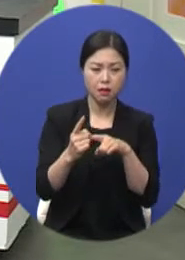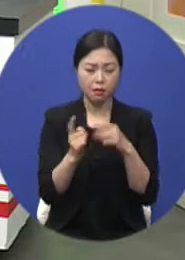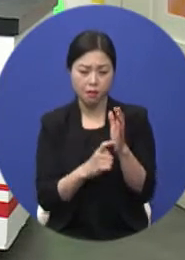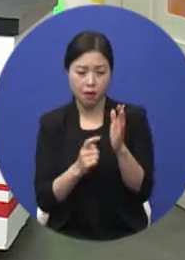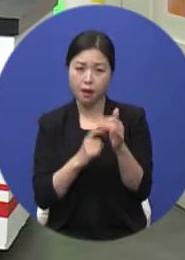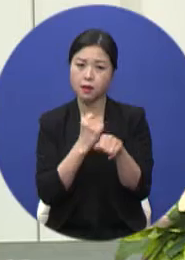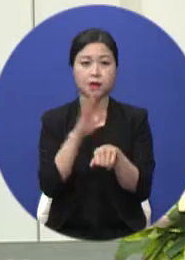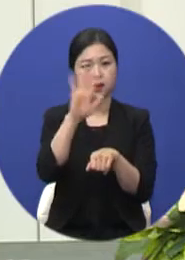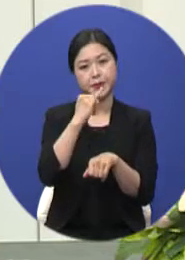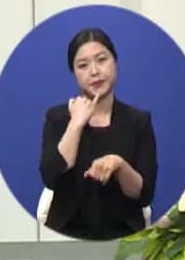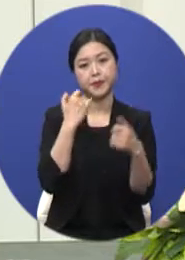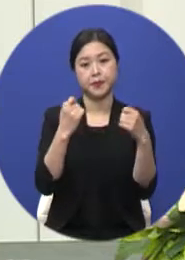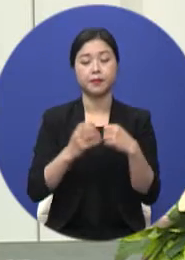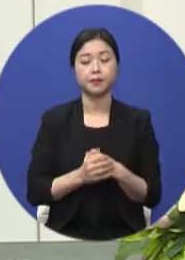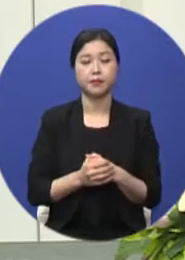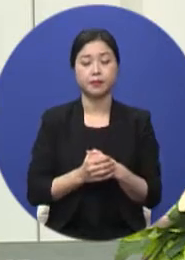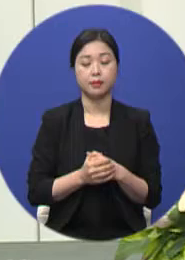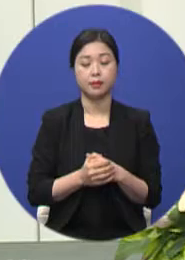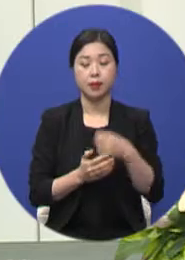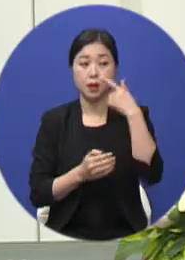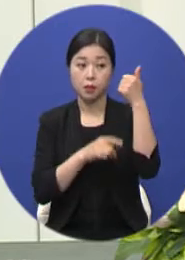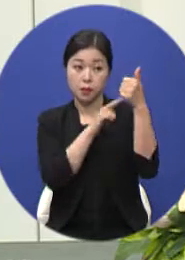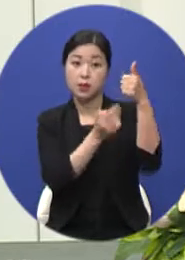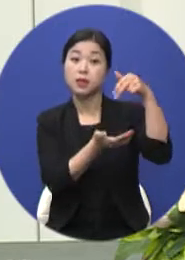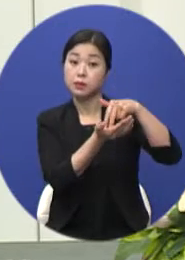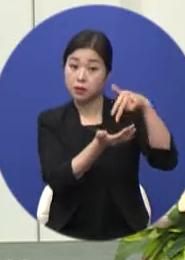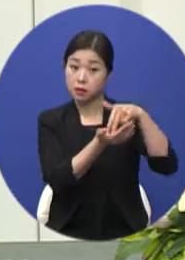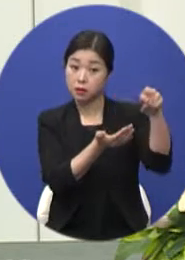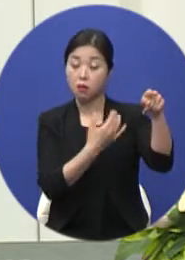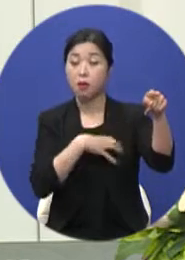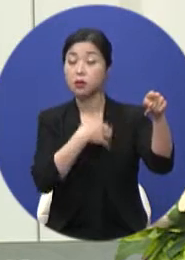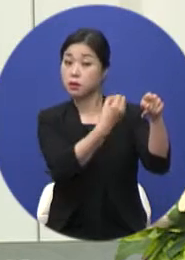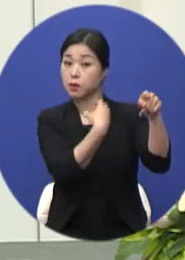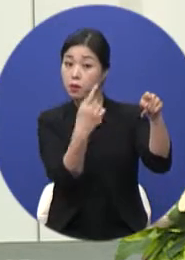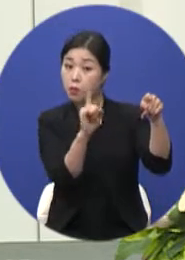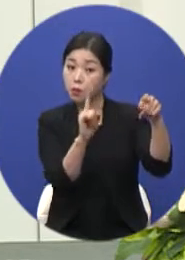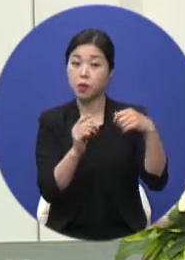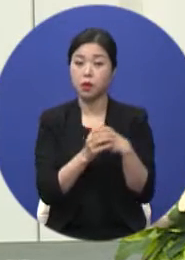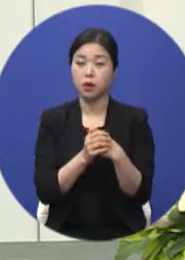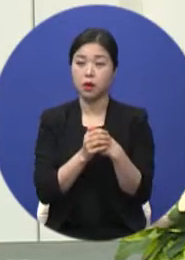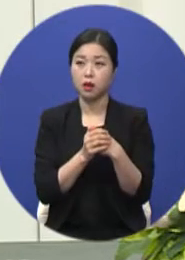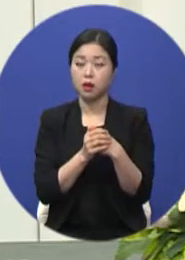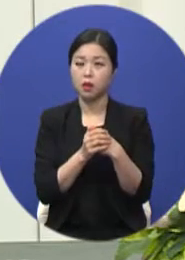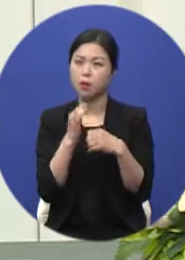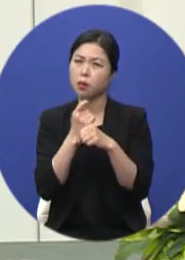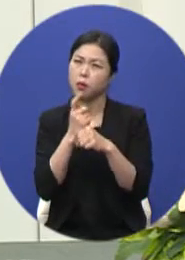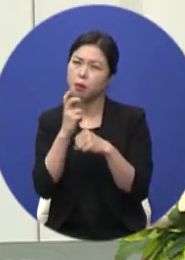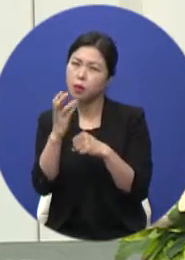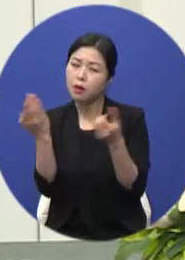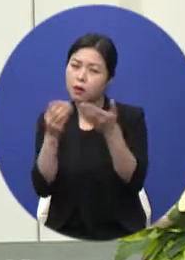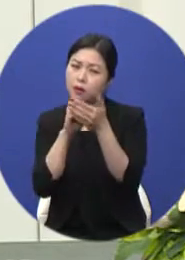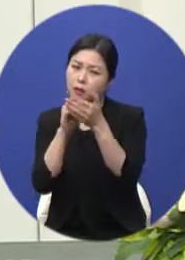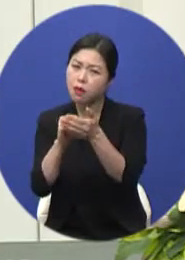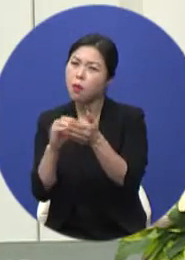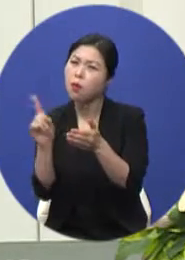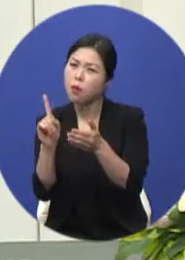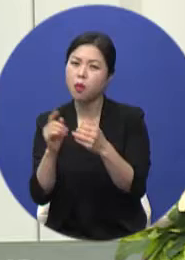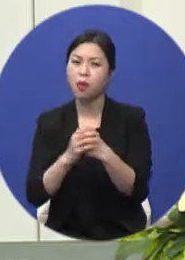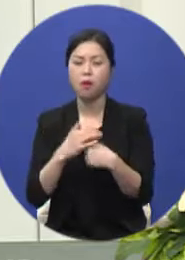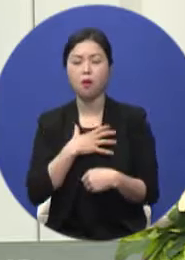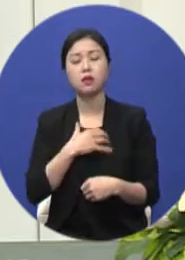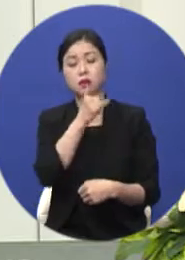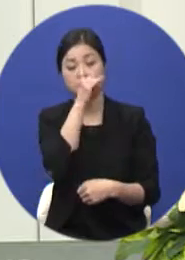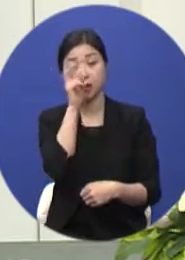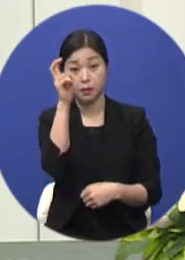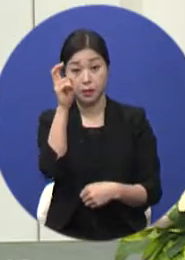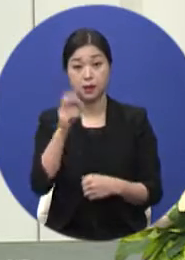이제 지금 전화 주신 분은 이제 아버님으로서 걱정되는 것은 언제 또 취업이 될까 뭐 이런 게 또 궁금하실 수가 있는데